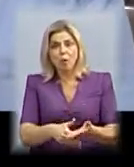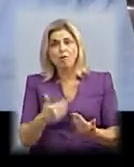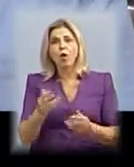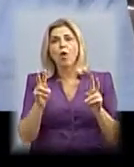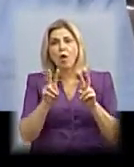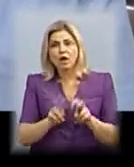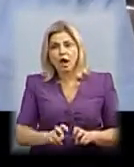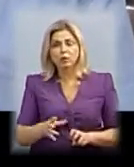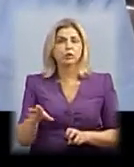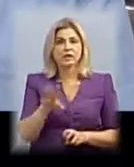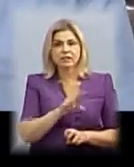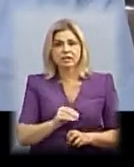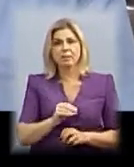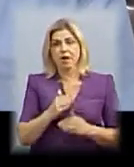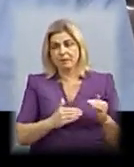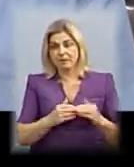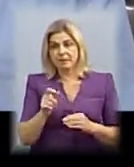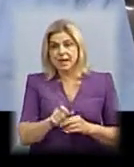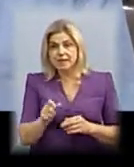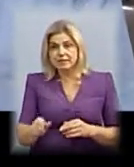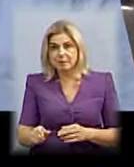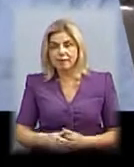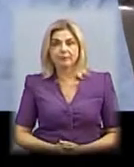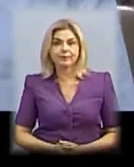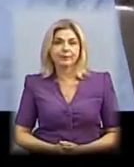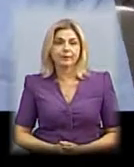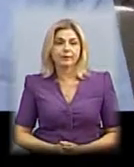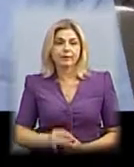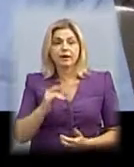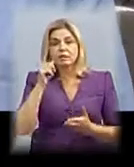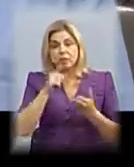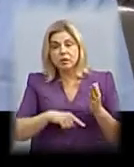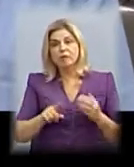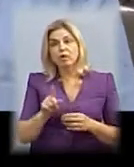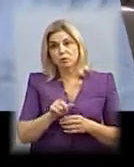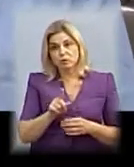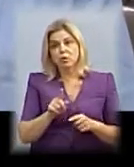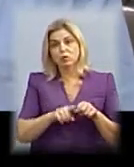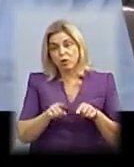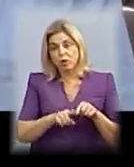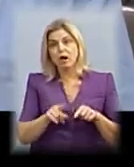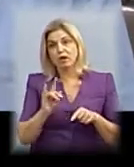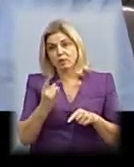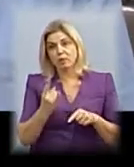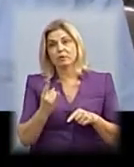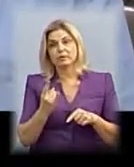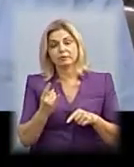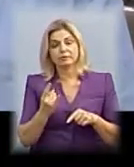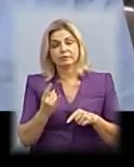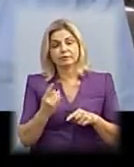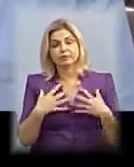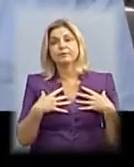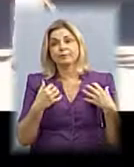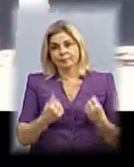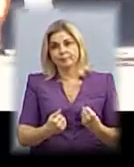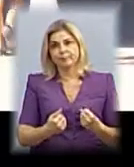усіма провідними фахівцями. І сподіваємось на те, що дуже скоро він вже